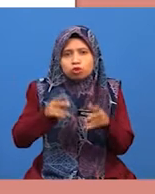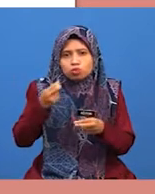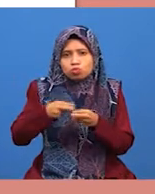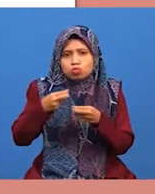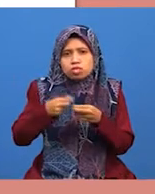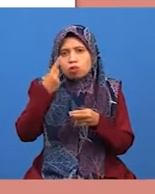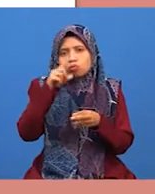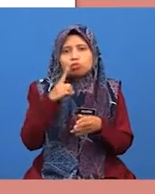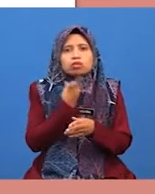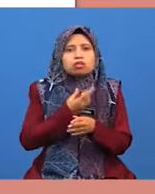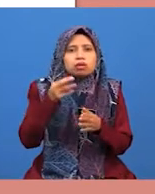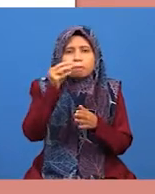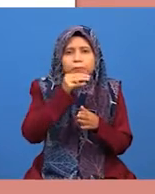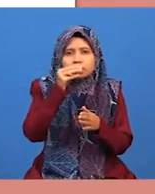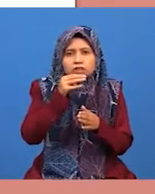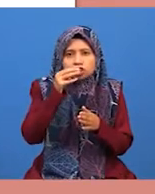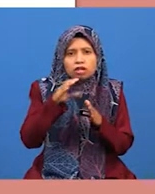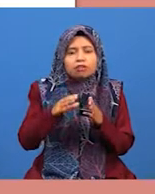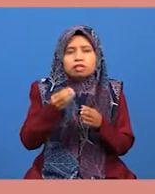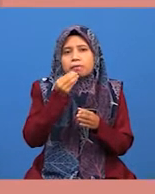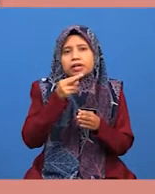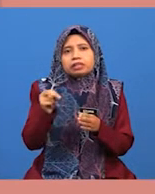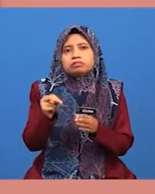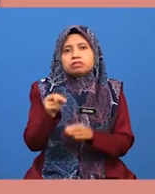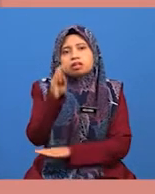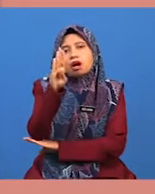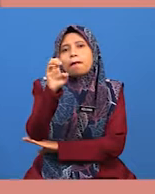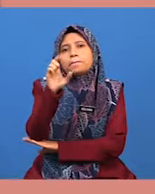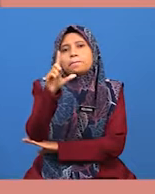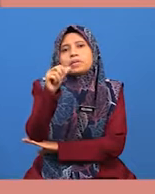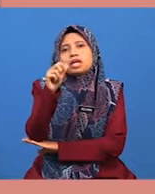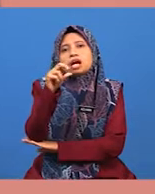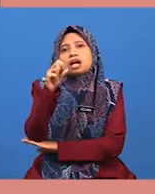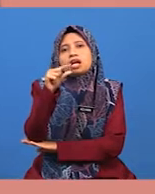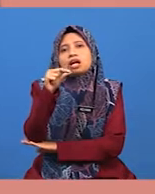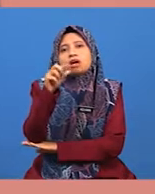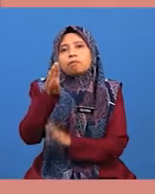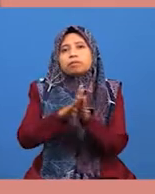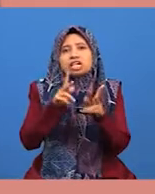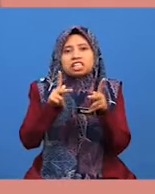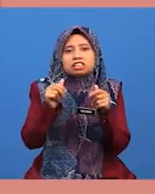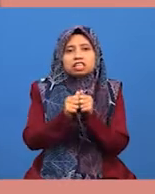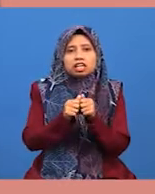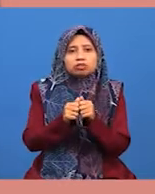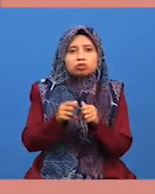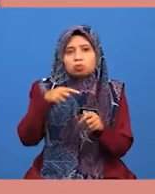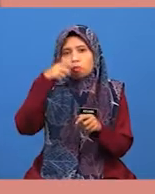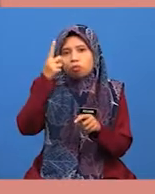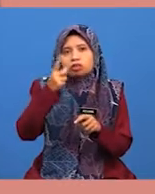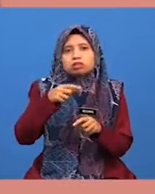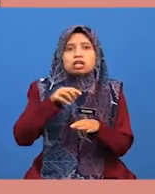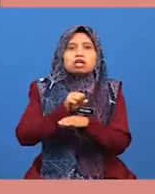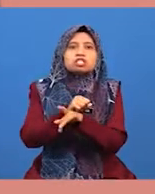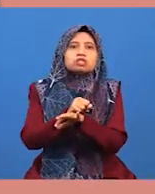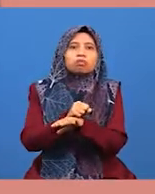kita mencari makanan." Belalang berkata dengan angkuhnya, "Semut, aku